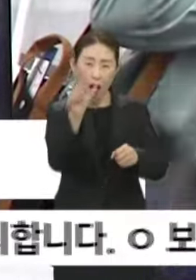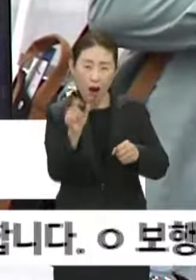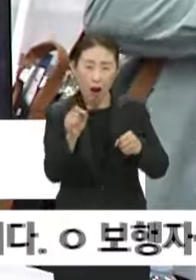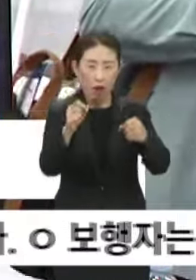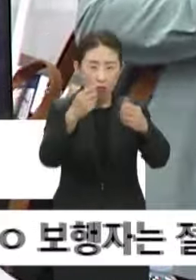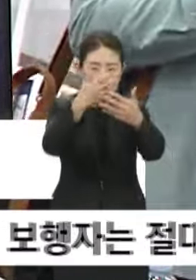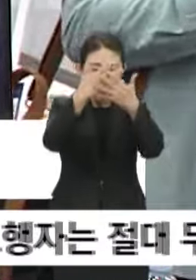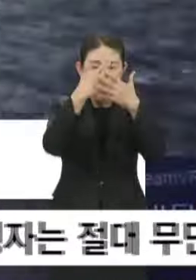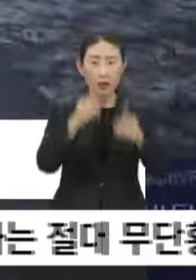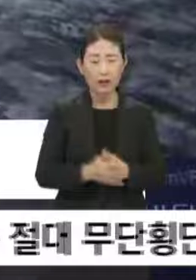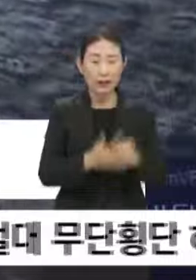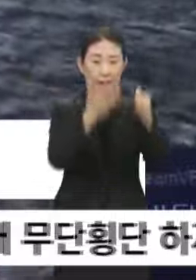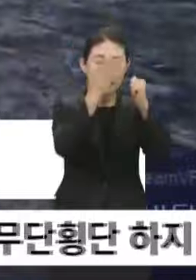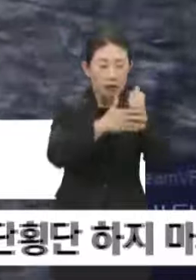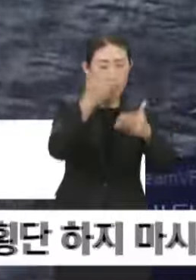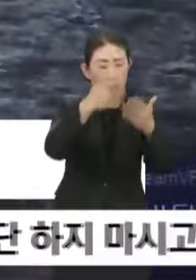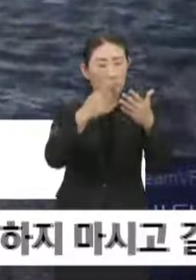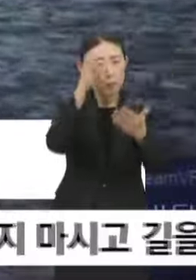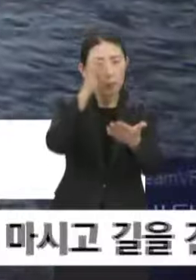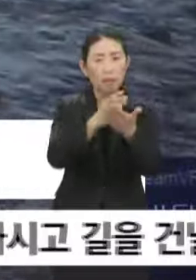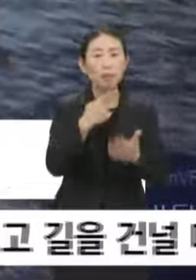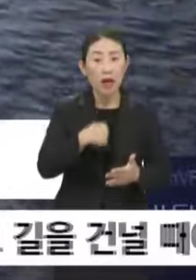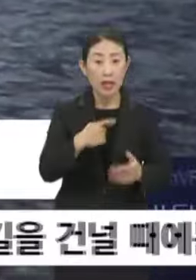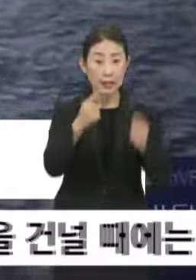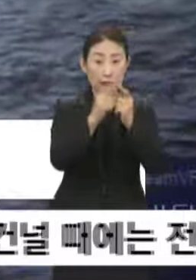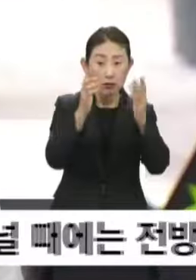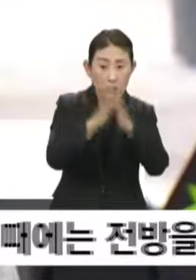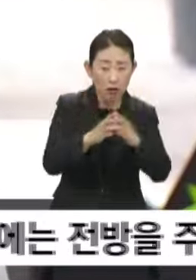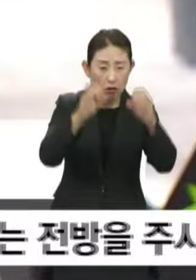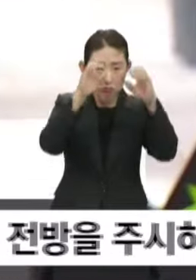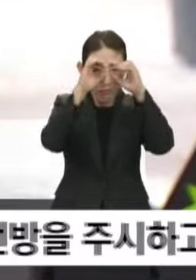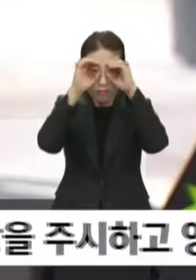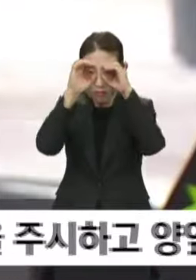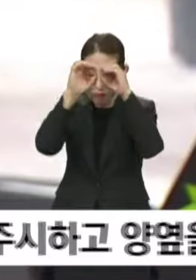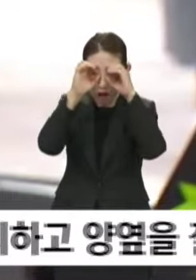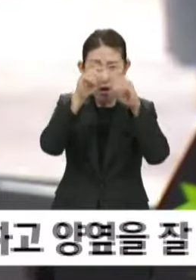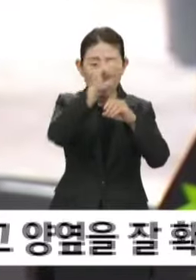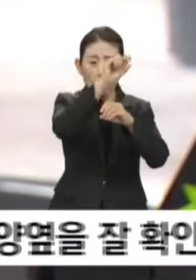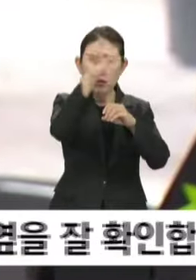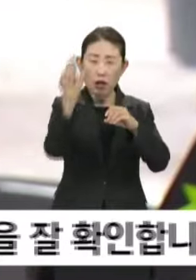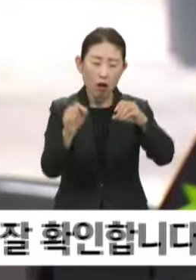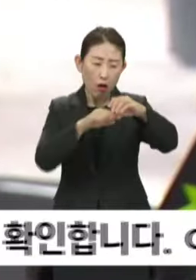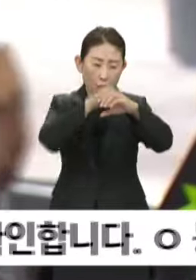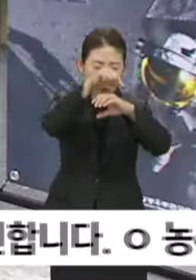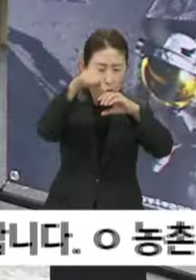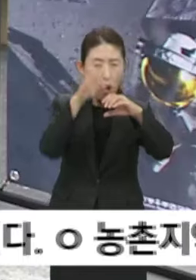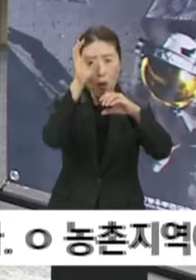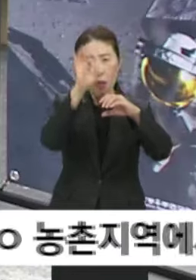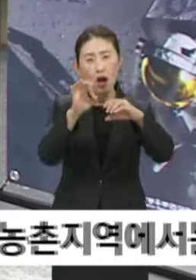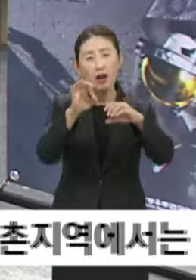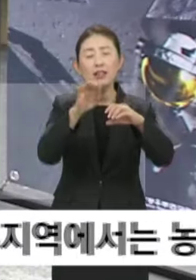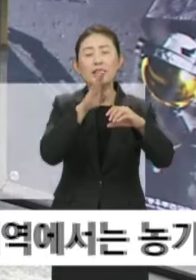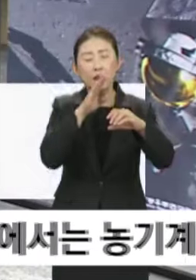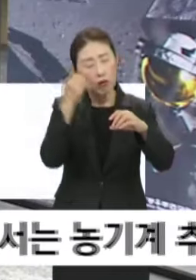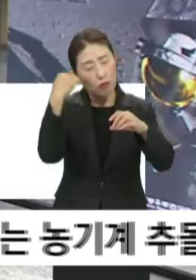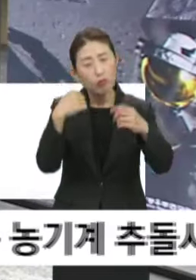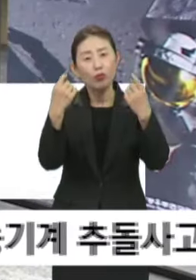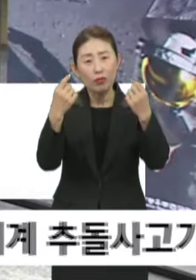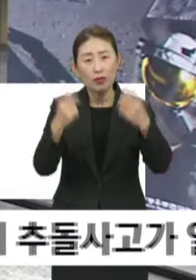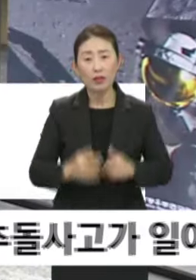수행합니다. 사진과 영상으로만 보던 달 표면의 모습을 VR체험을 통해 생생히 느낄 수 있습니다. 어린